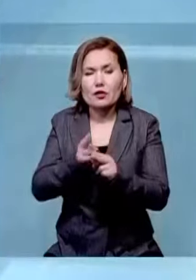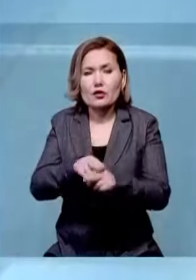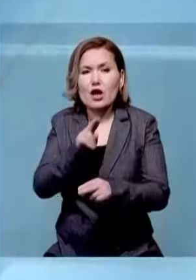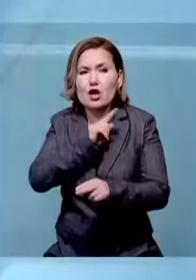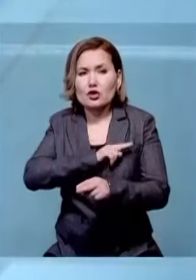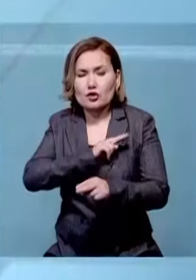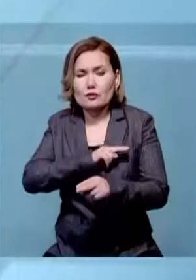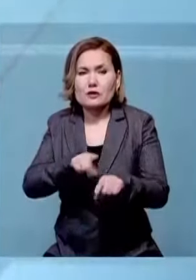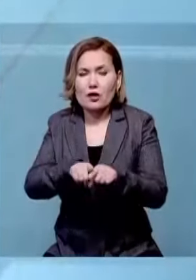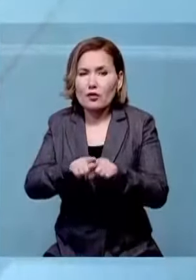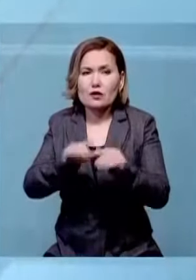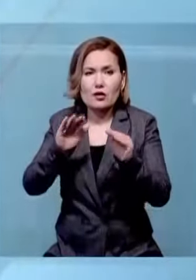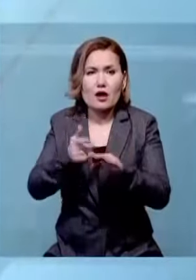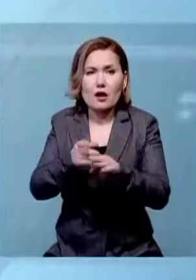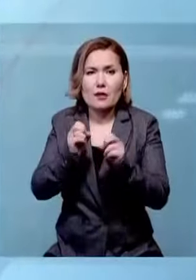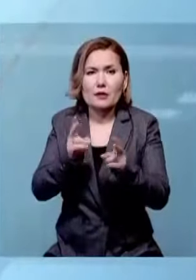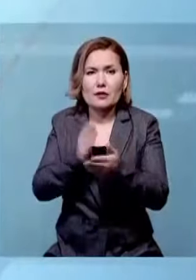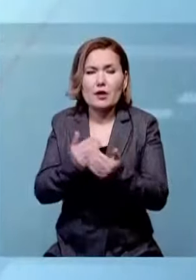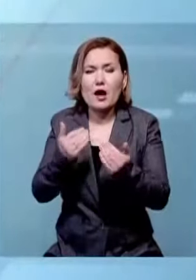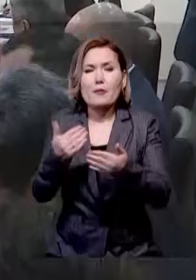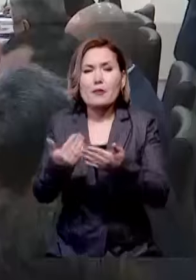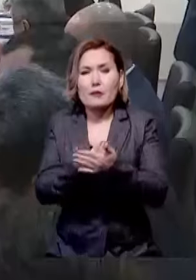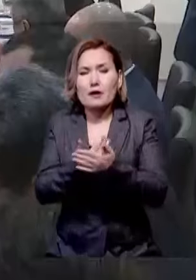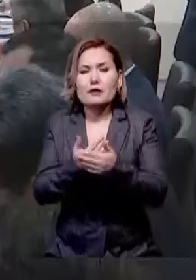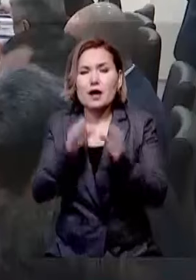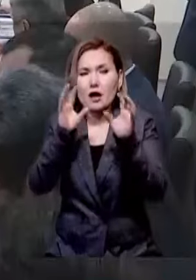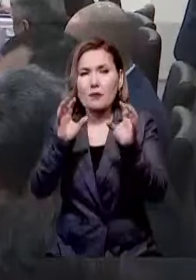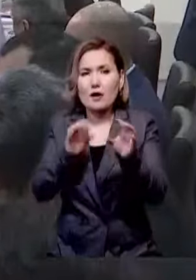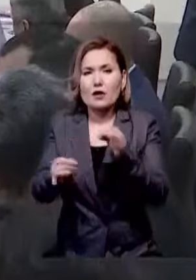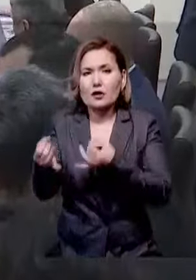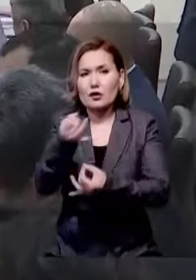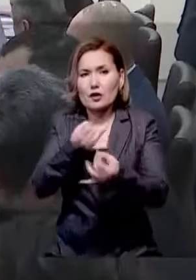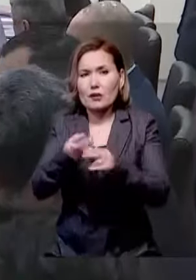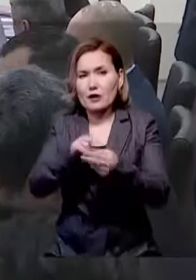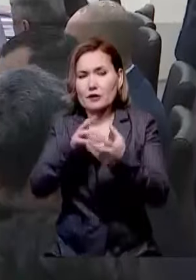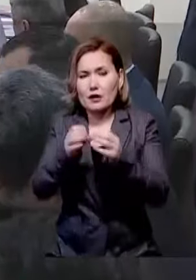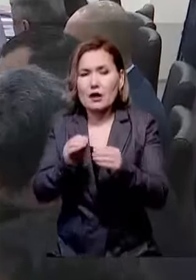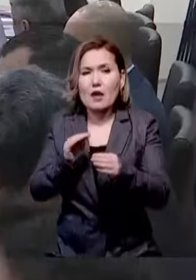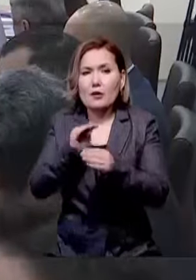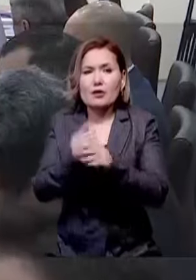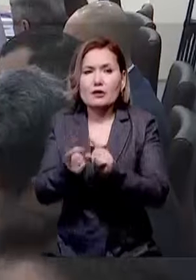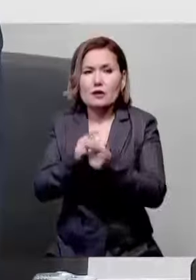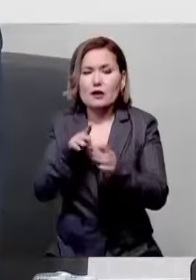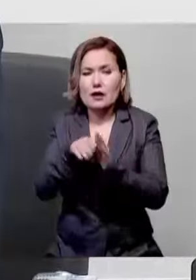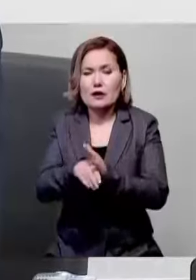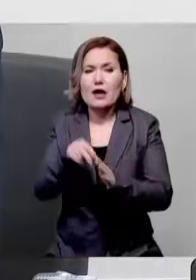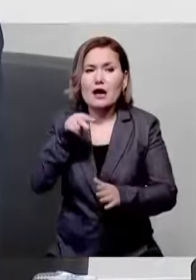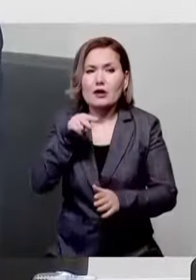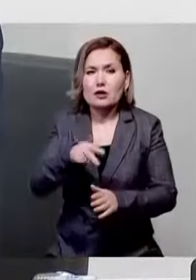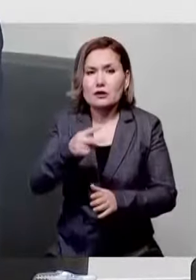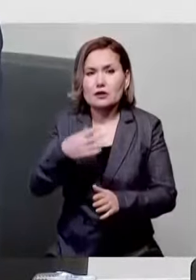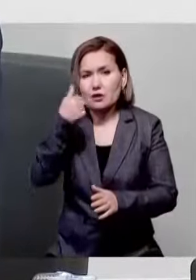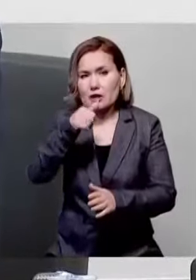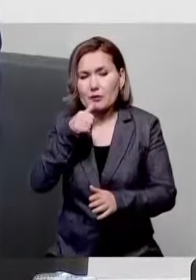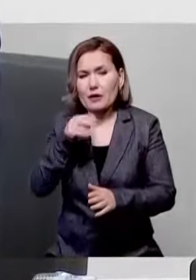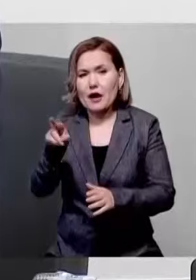төмендетіп жібереді, дейді мамандар. Бүгін мәжілісте жаңа салық кодексінің жобасы талқыланды. Ондағы толықтырулар мен өзгерістер